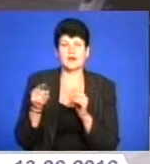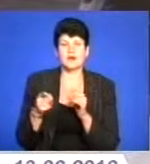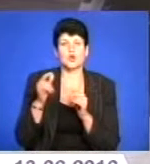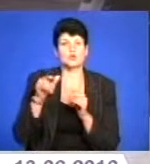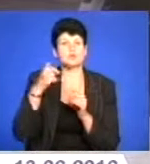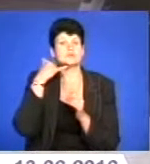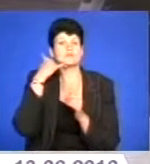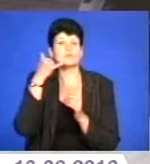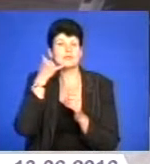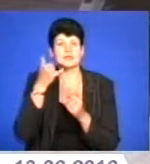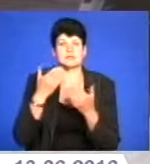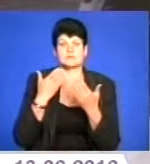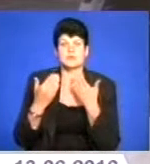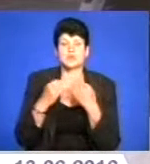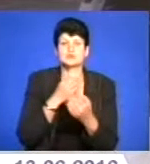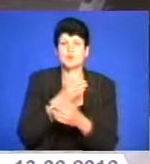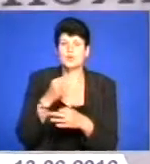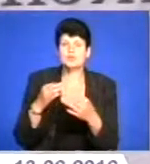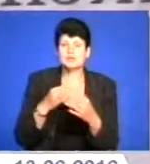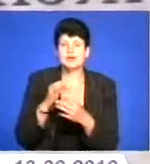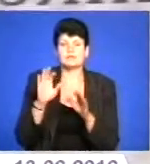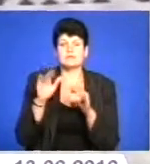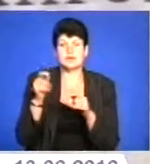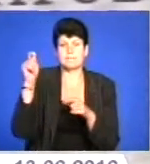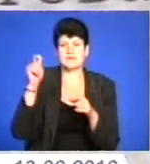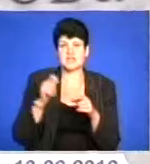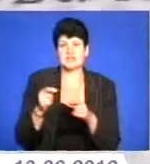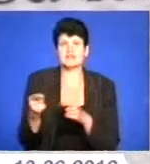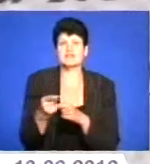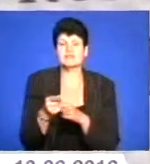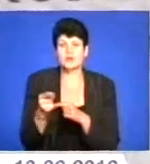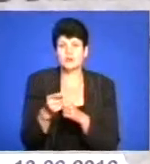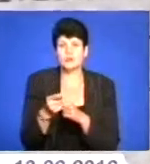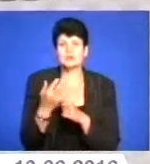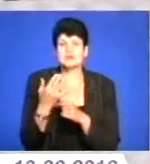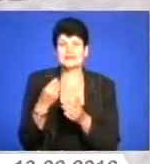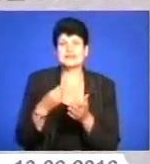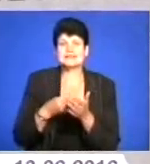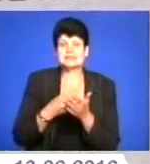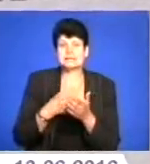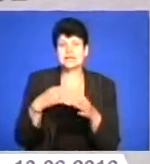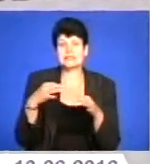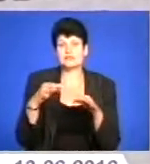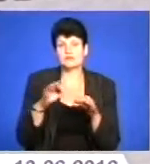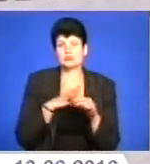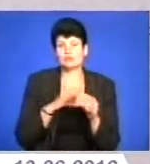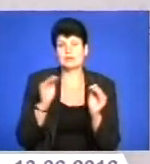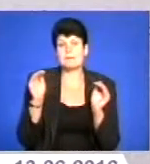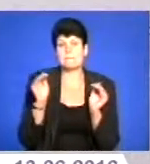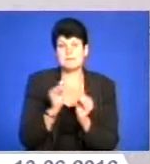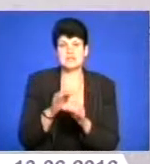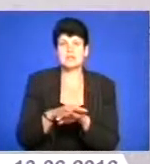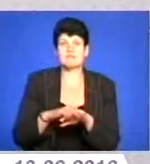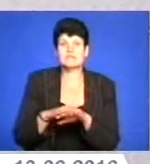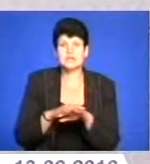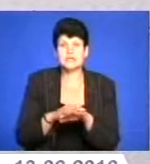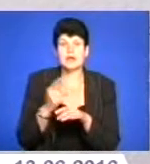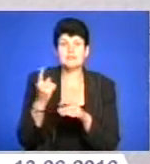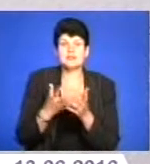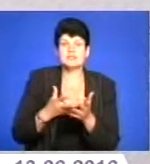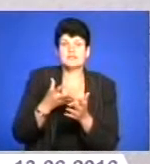автомобілів, джипів, жителям, громадянам України. Клієнтів заманювали через оголошення на сайтах